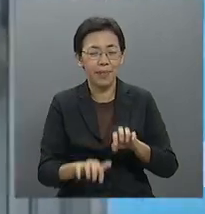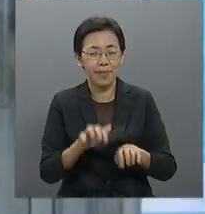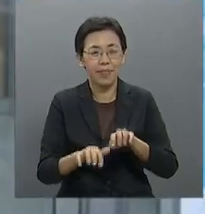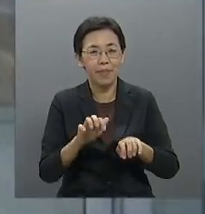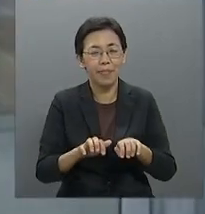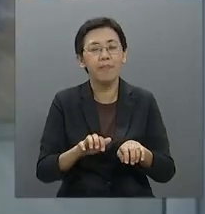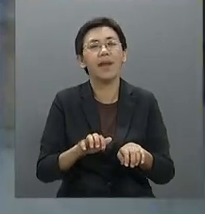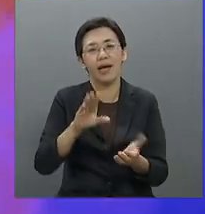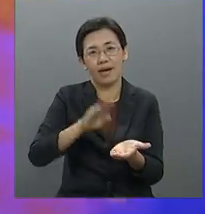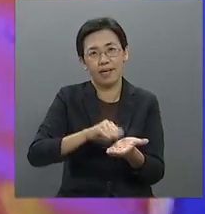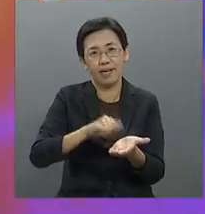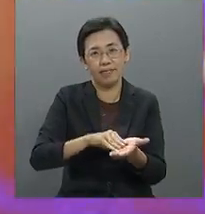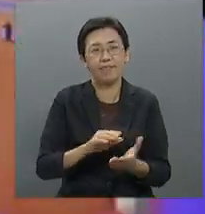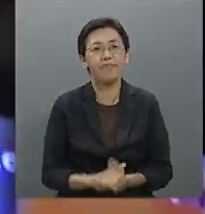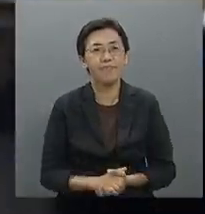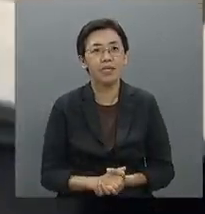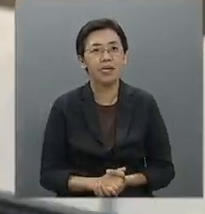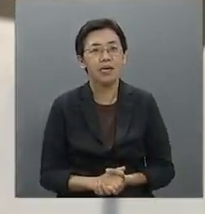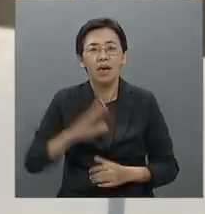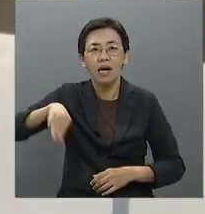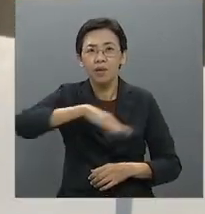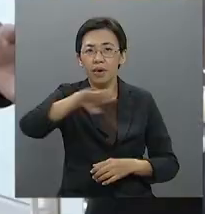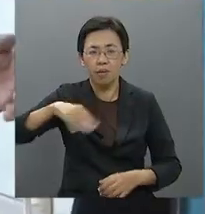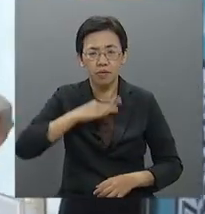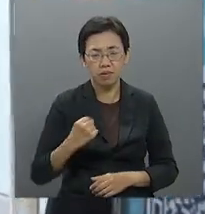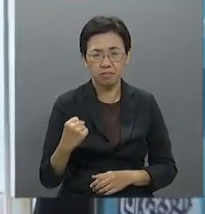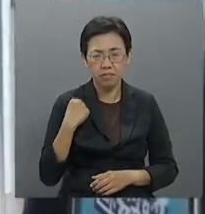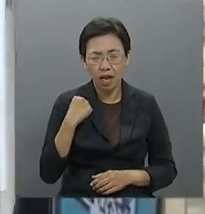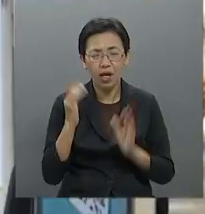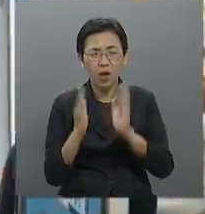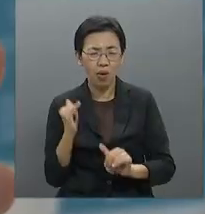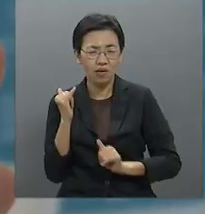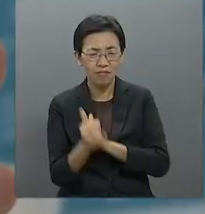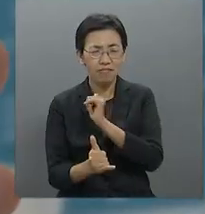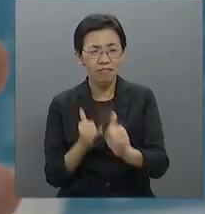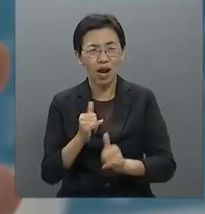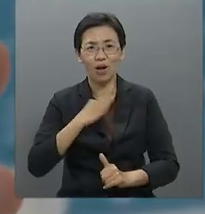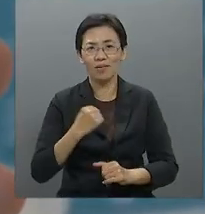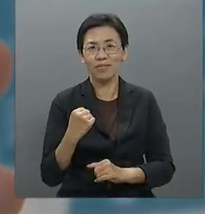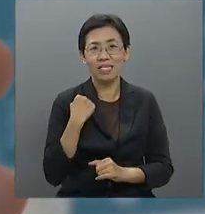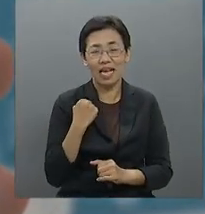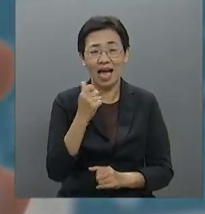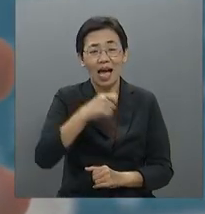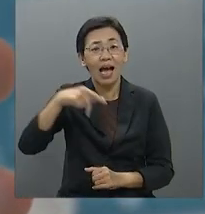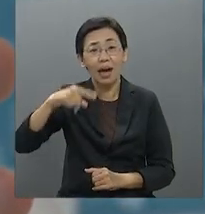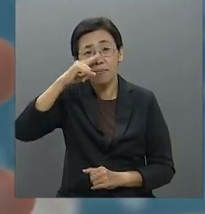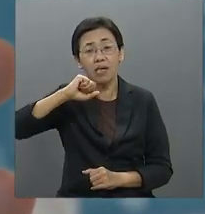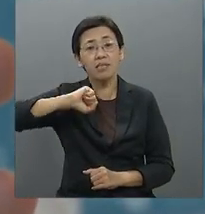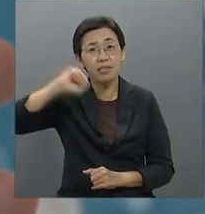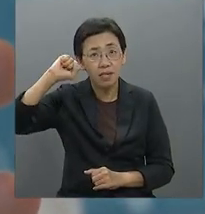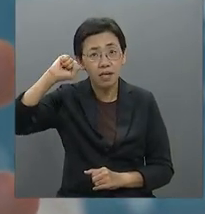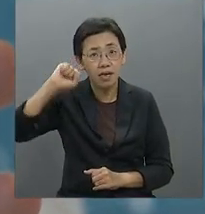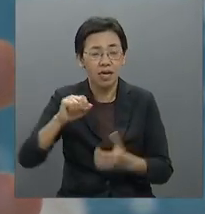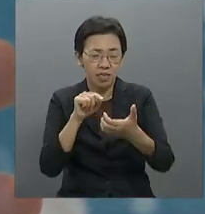comพร้อมส้างคามมั่นใจและความปลดภายให้กบราชาชนใช้งาน Application Thaiนะในการสแน QR